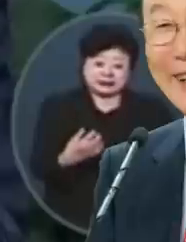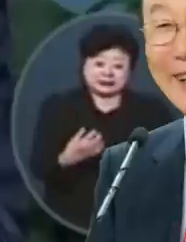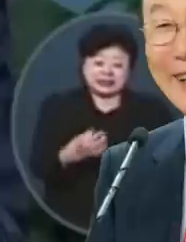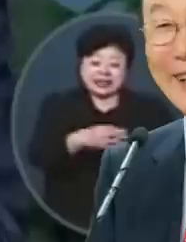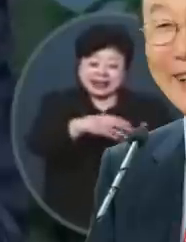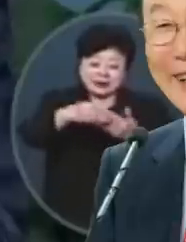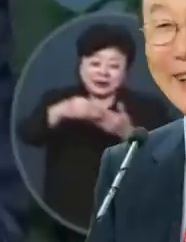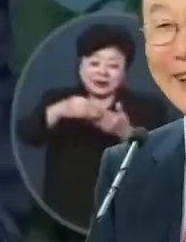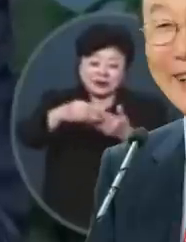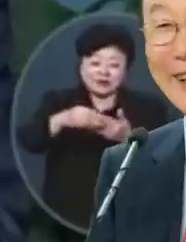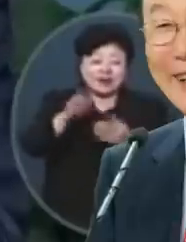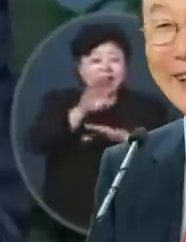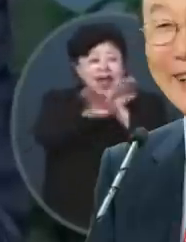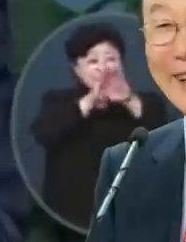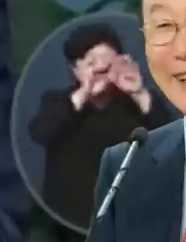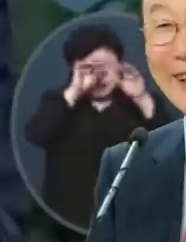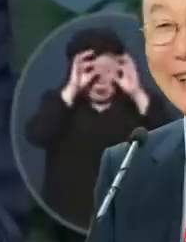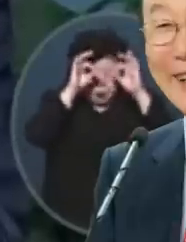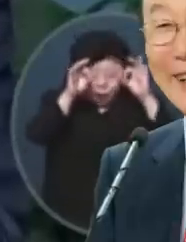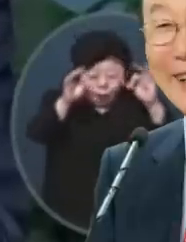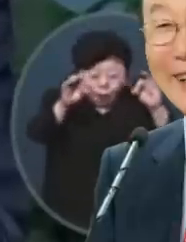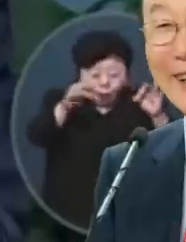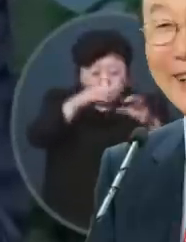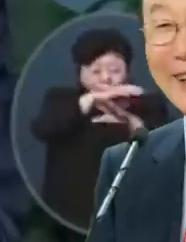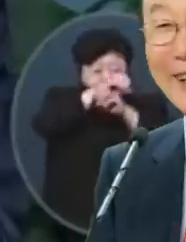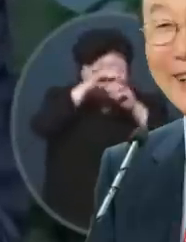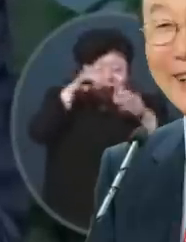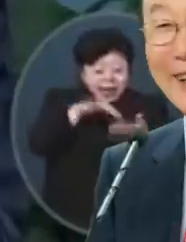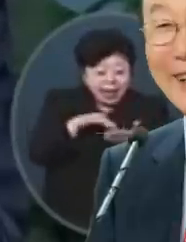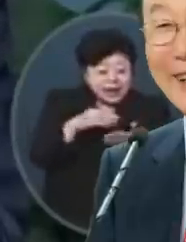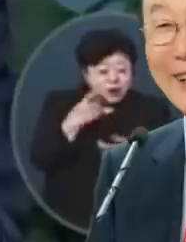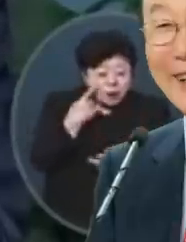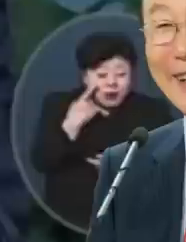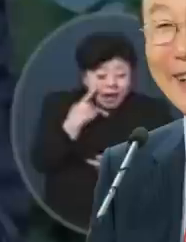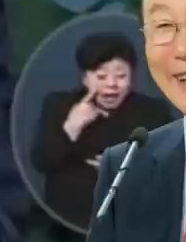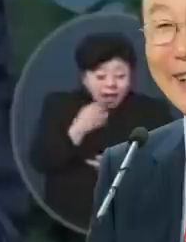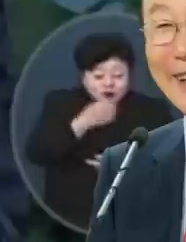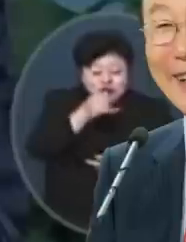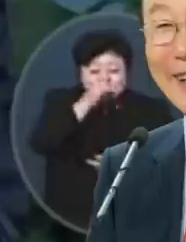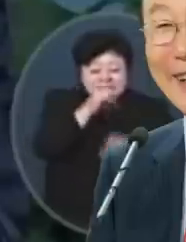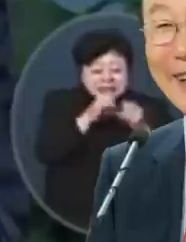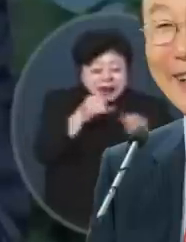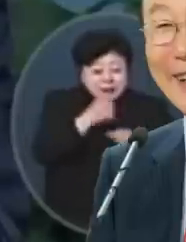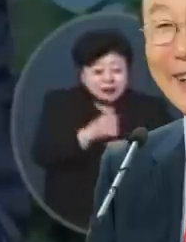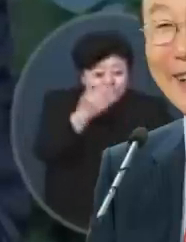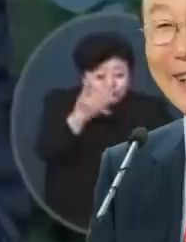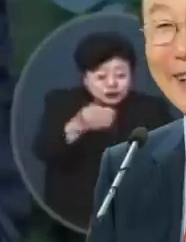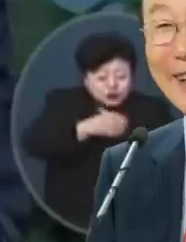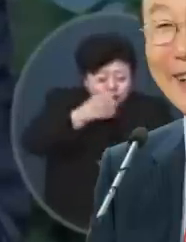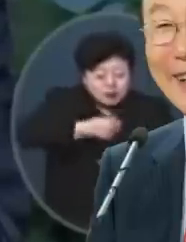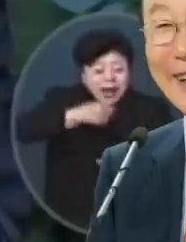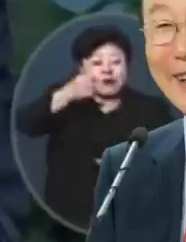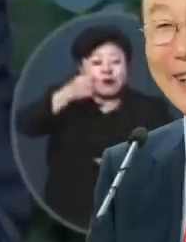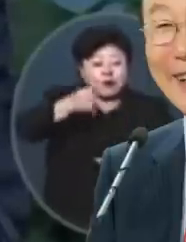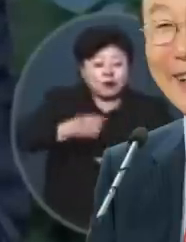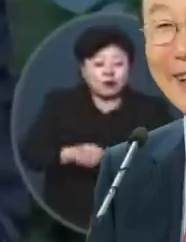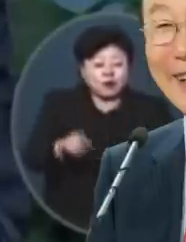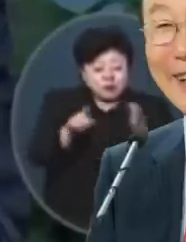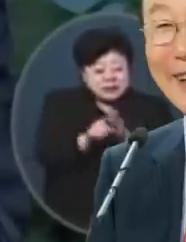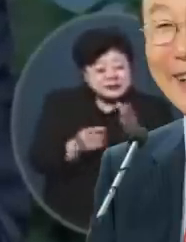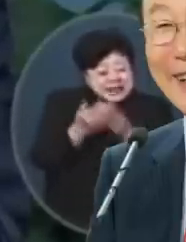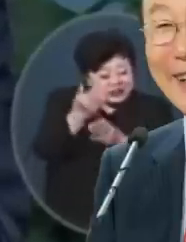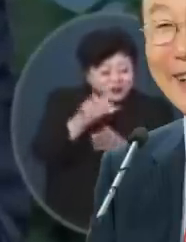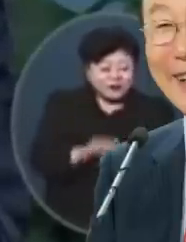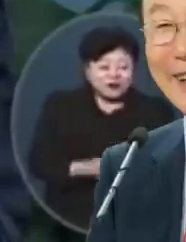데리고 하늘을 쳐다보게 하고 별들을 헤아리게 해서 꿈이 있는 사람이 되자 꿈을 갖자 믿음이